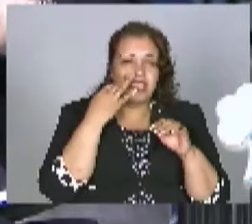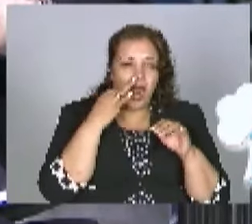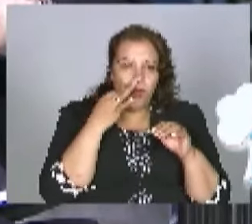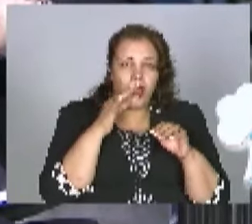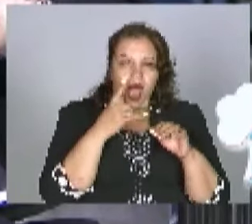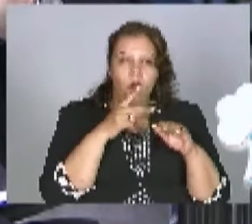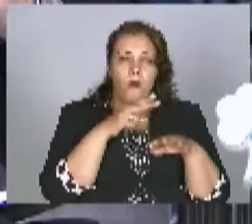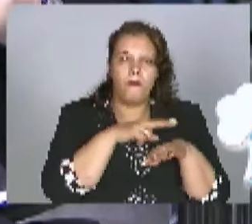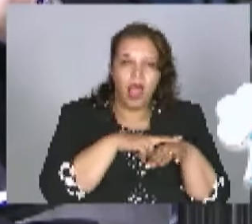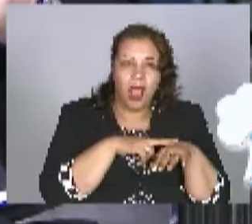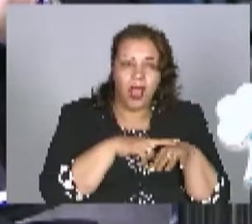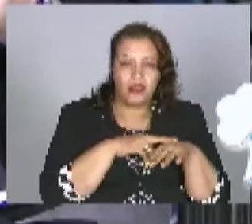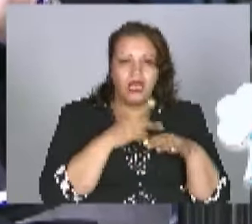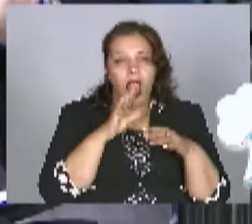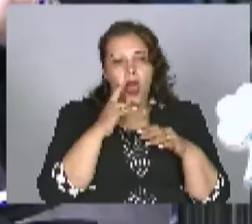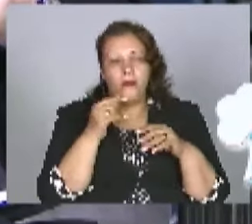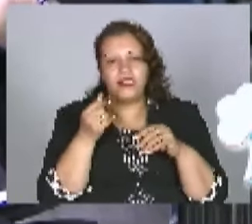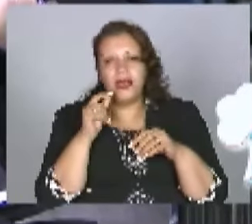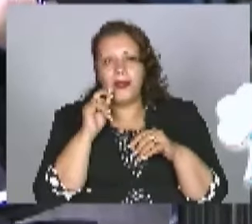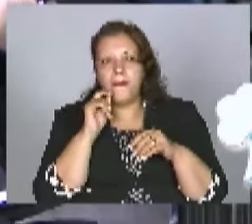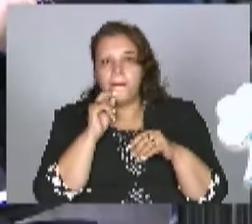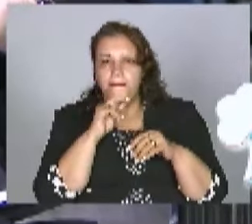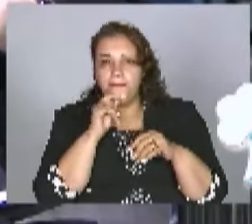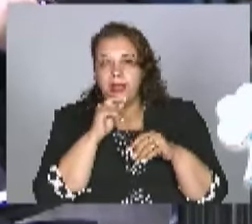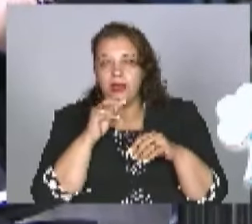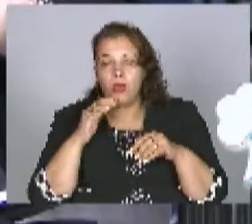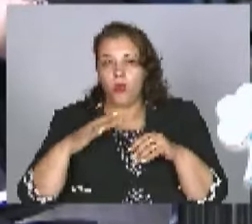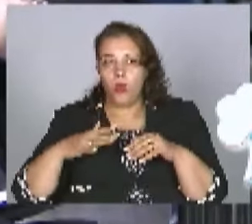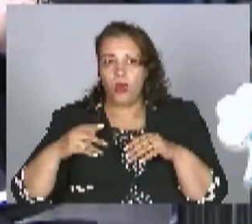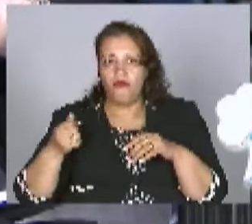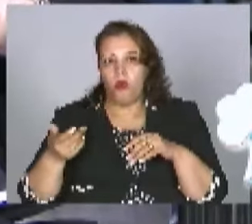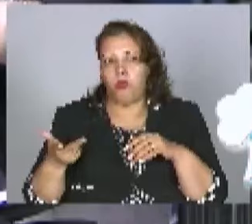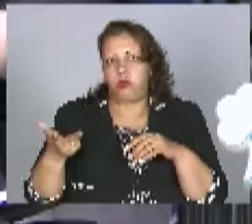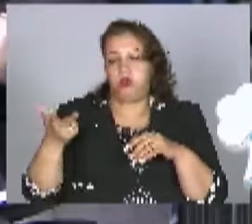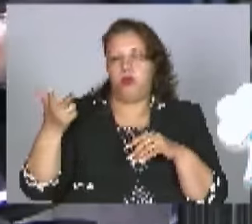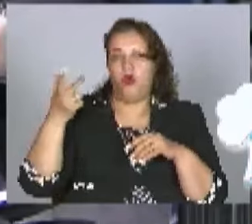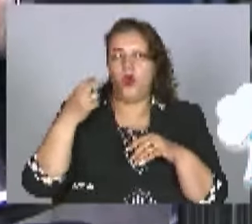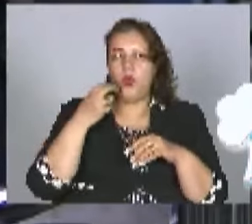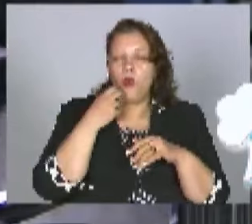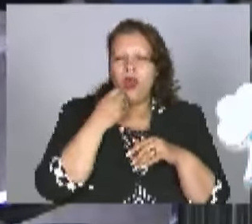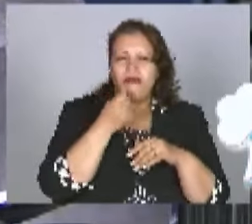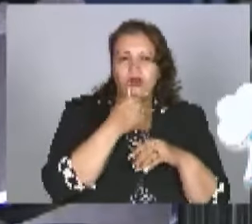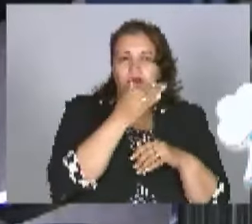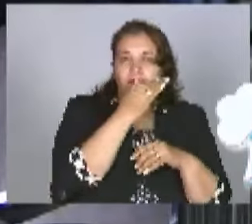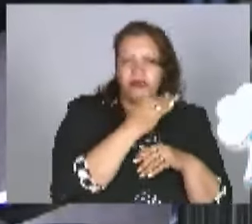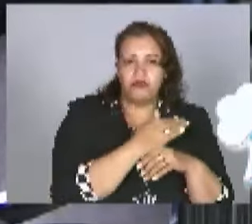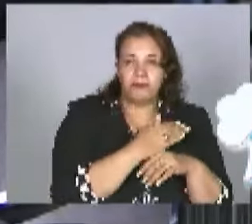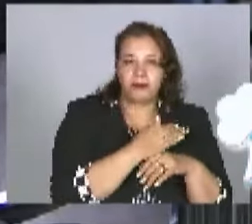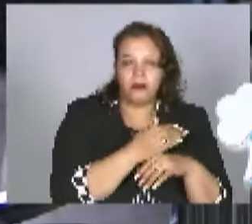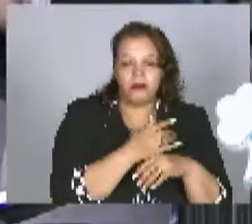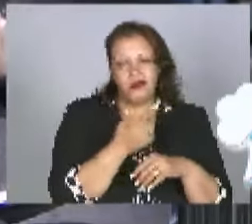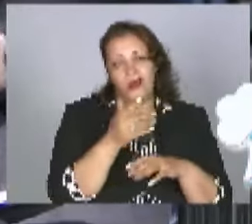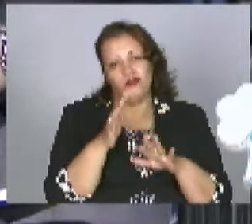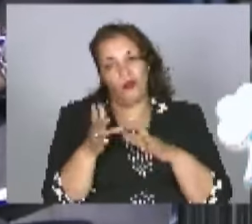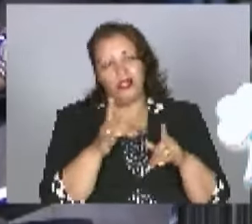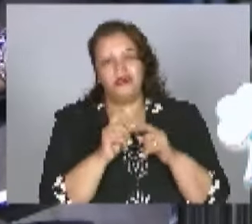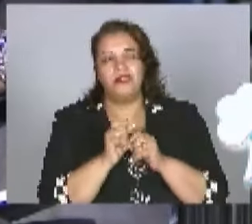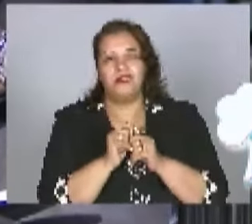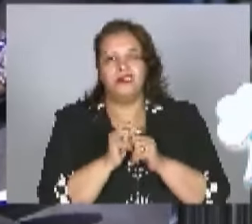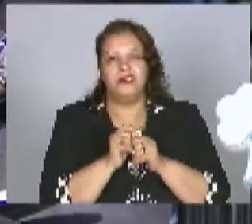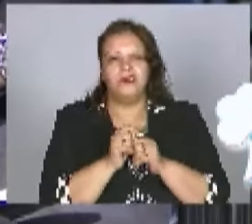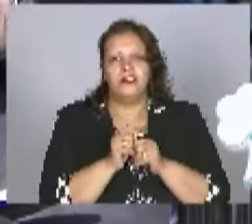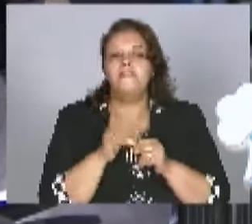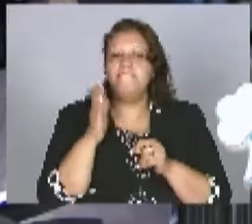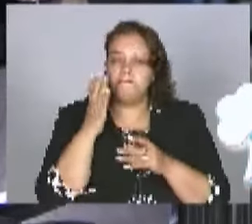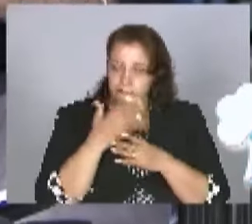ال مستوى الاجتماعي لاهله ناس غلابه وعلى قدهم وما صدقوا بنت الناس دي قبلت الجواز منهم